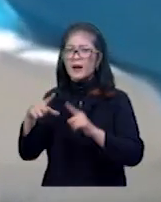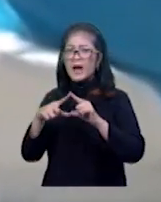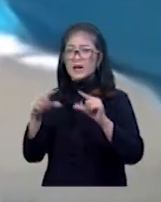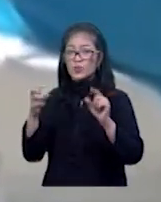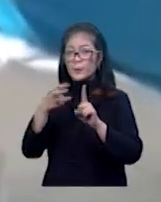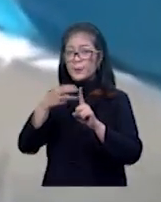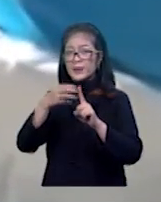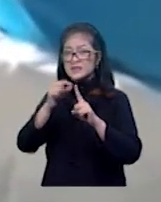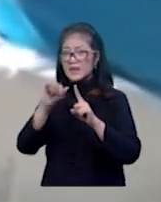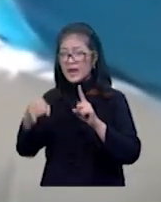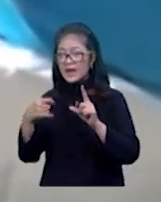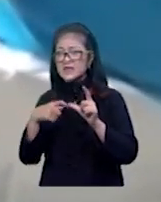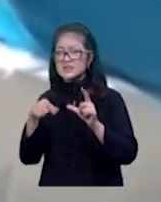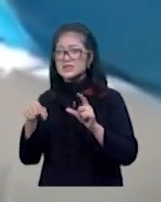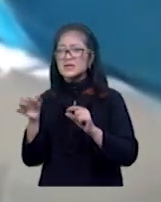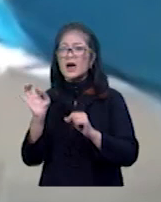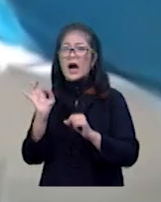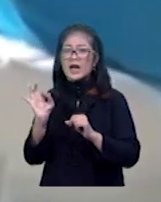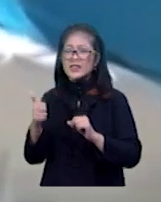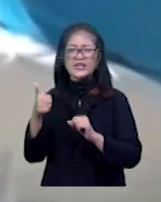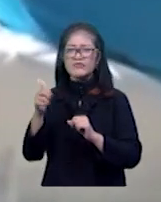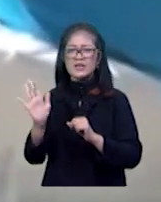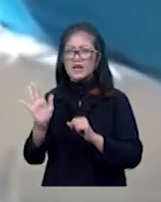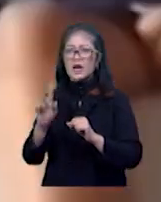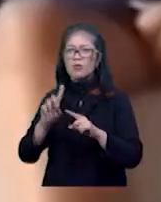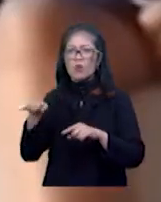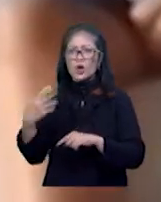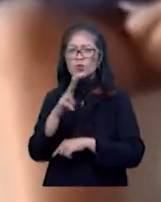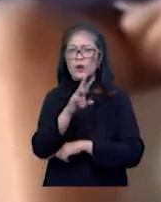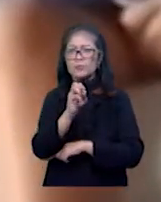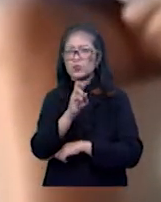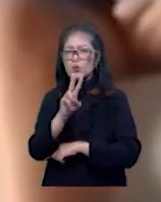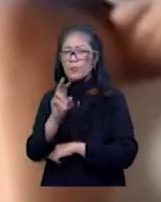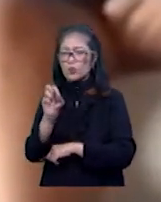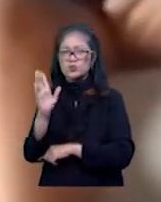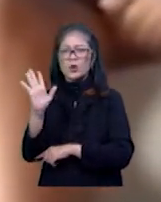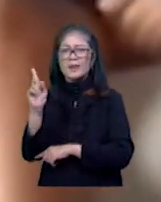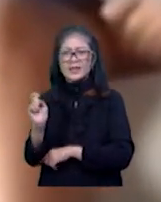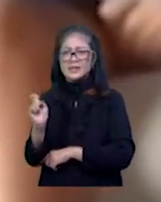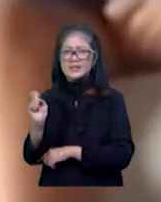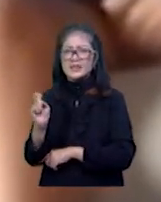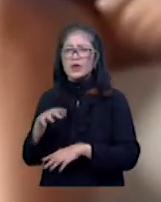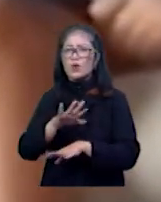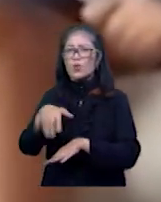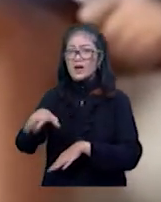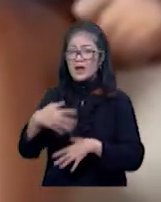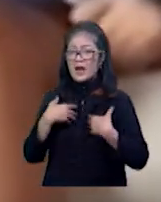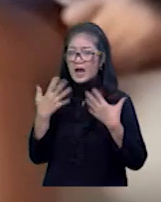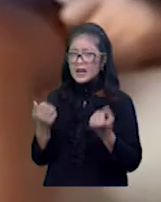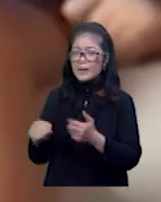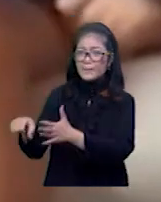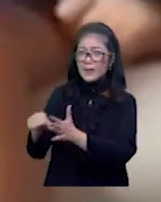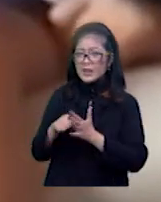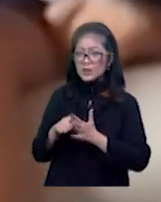mereka telah tidak aktif sejak tahun 2020. Pihak keluarga berharap adanya bantuan dari pihak